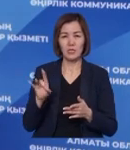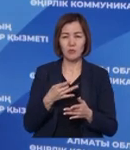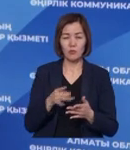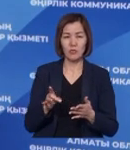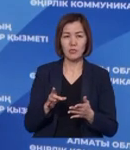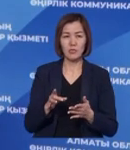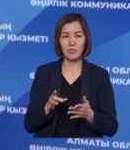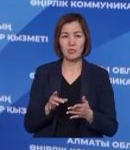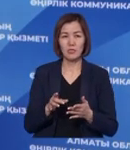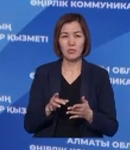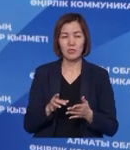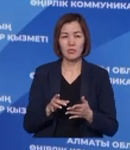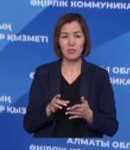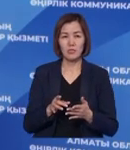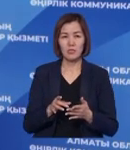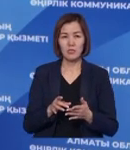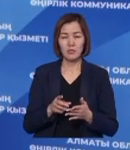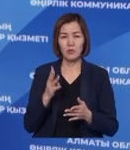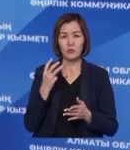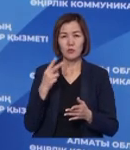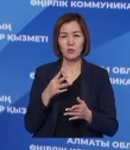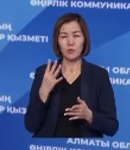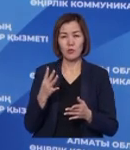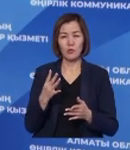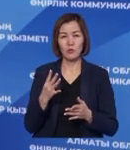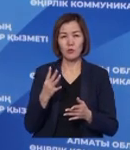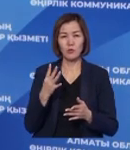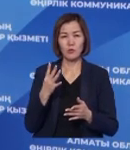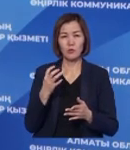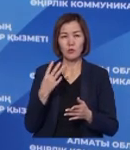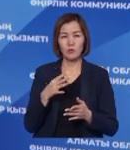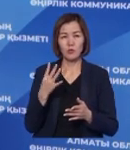әкімшілік құқық бұзушылық кодексінің 324-344 баптары бойынша